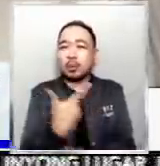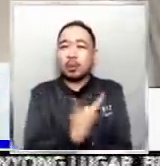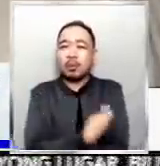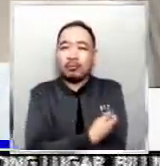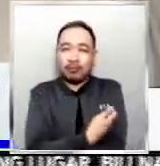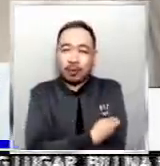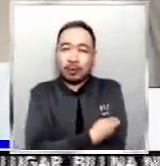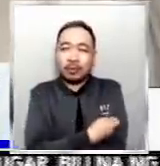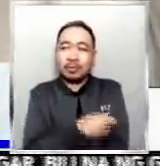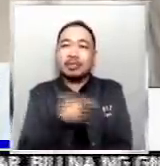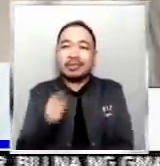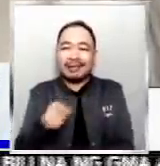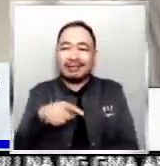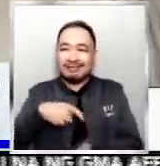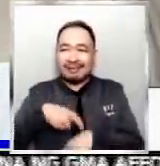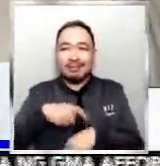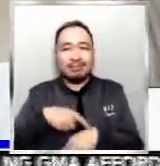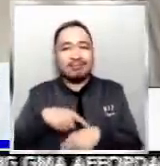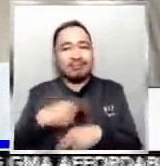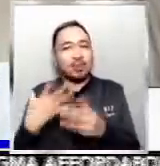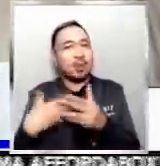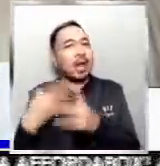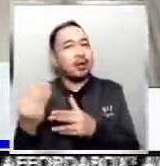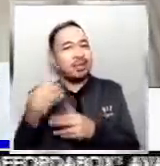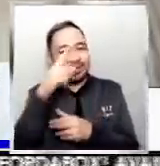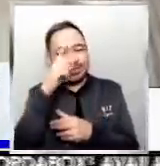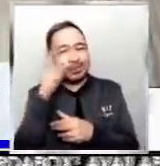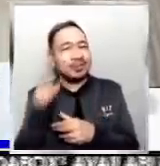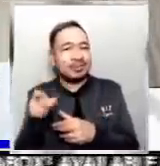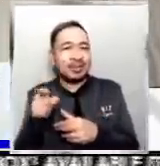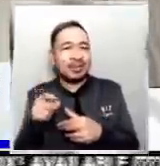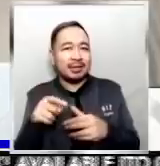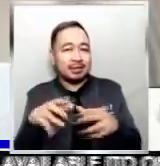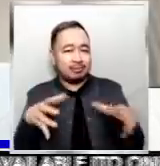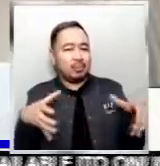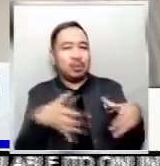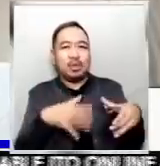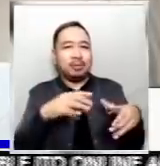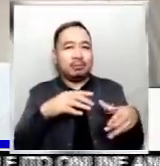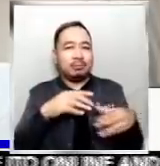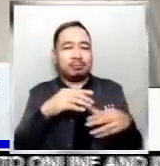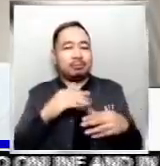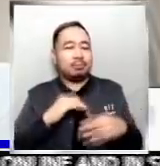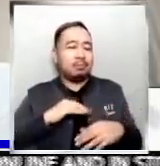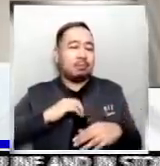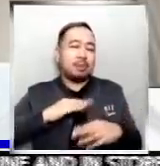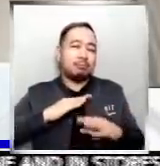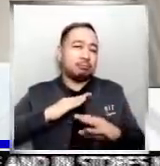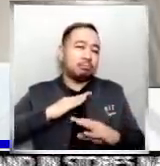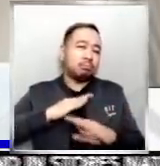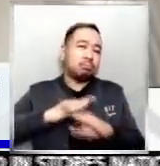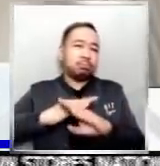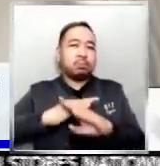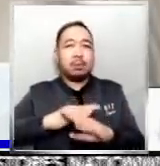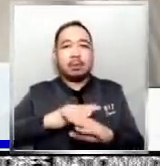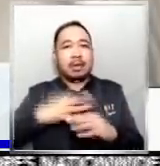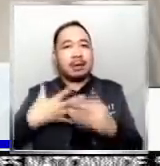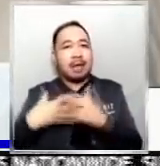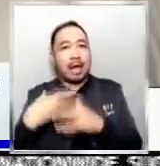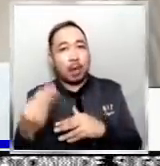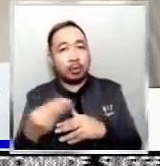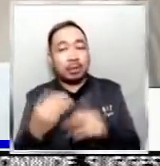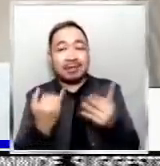mula po sa orphanage dahil sila po ay isang bubble, no? At ang suspicion ngayon ng CESU is one of those